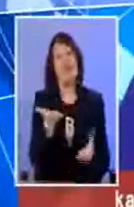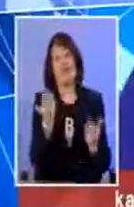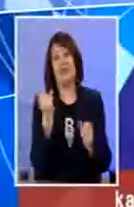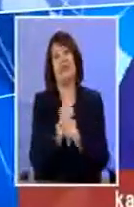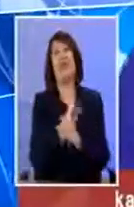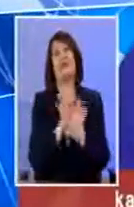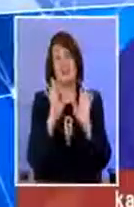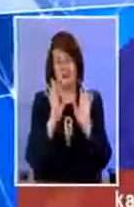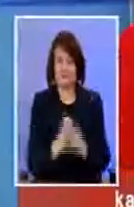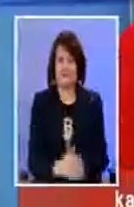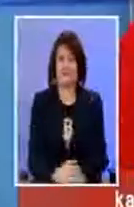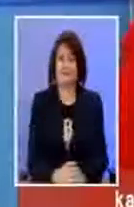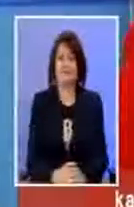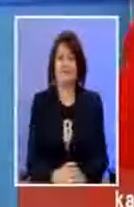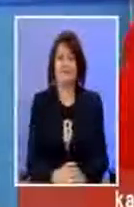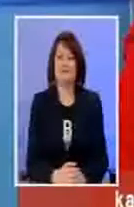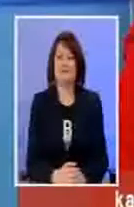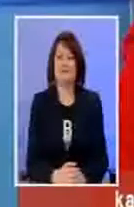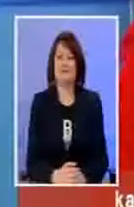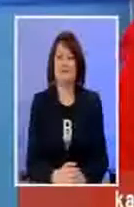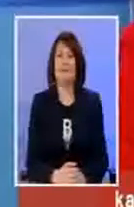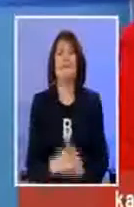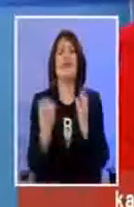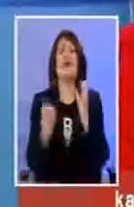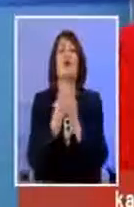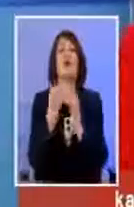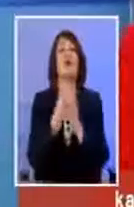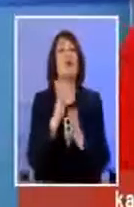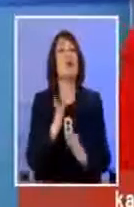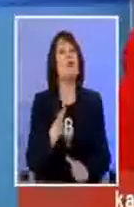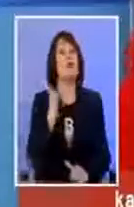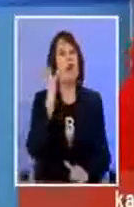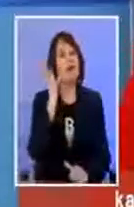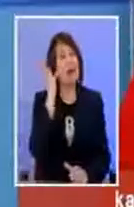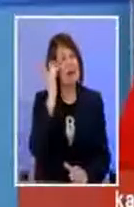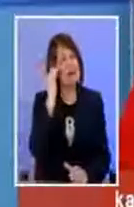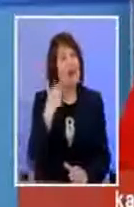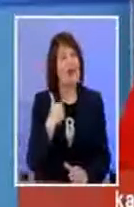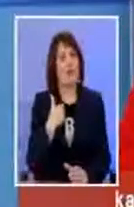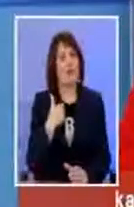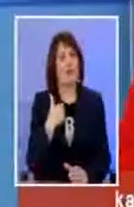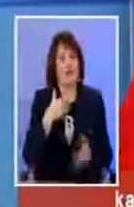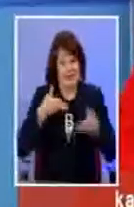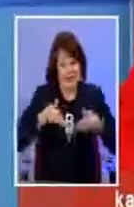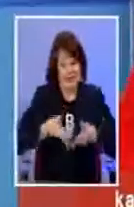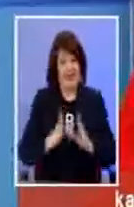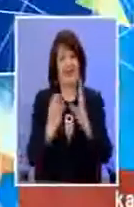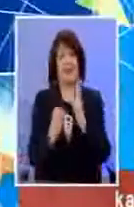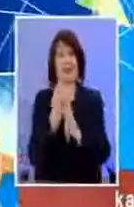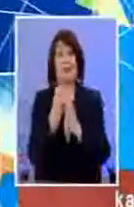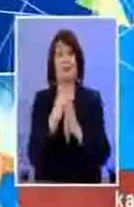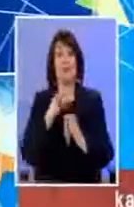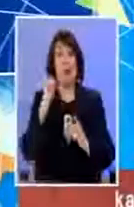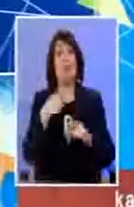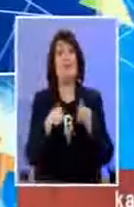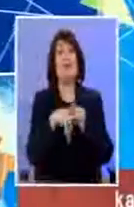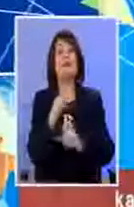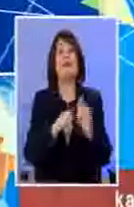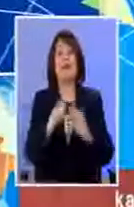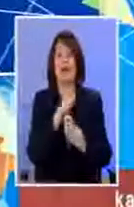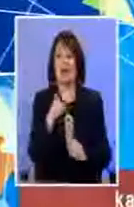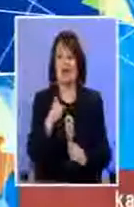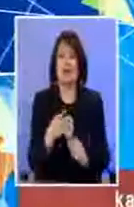πετύχει. Μόνο που η κουλτούρα κατακτιέται. Δεν, κανείς δεν γεννήθηκε με κουλτούρα. Όλοι μαζί τη φτιάχνουμε την κουλτούρα. Κανείς... Αλλά